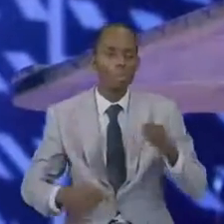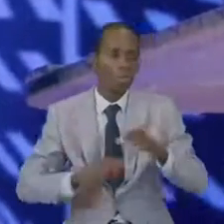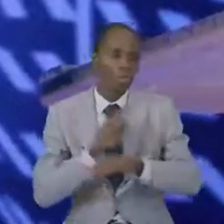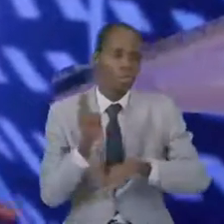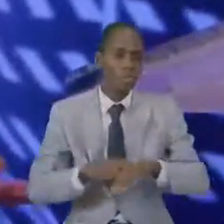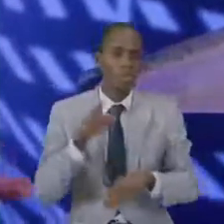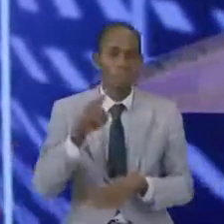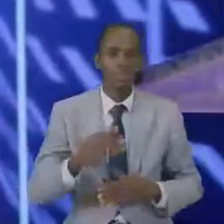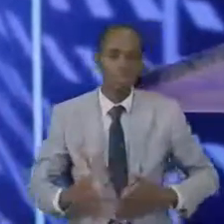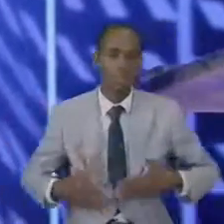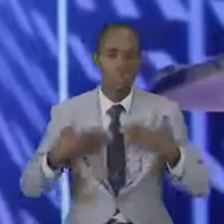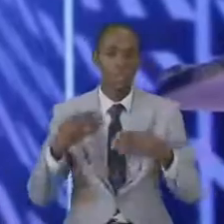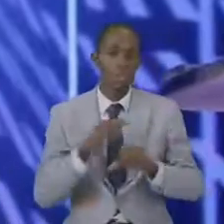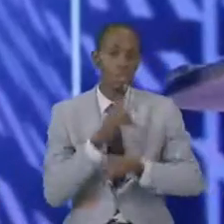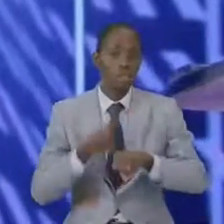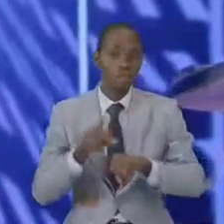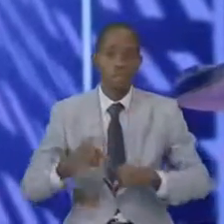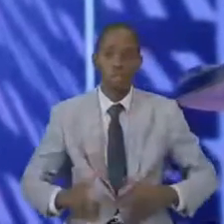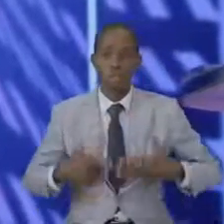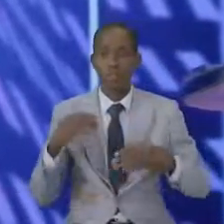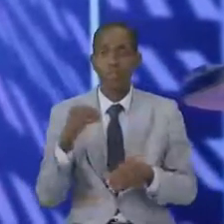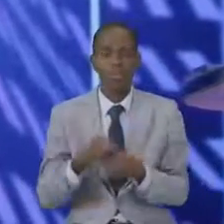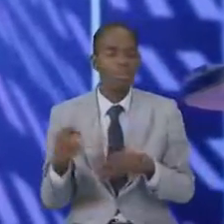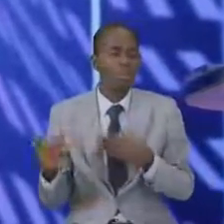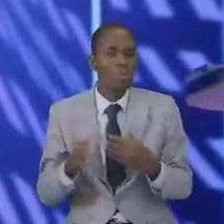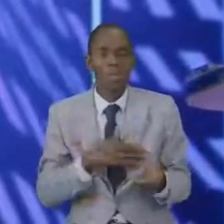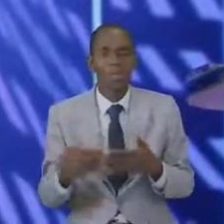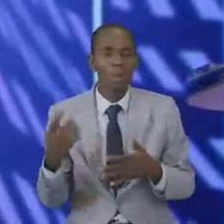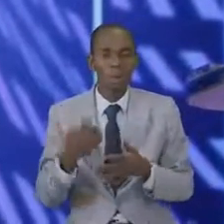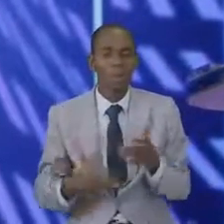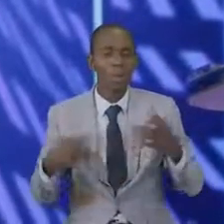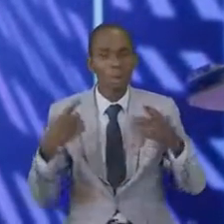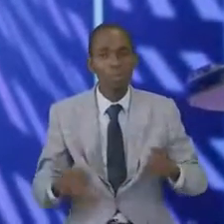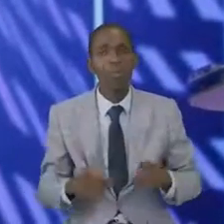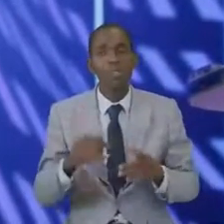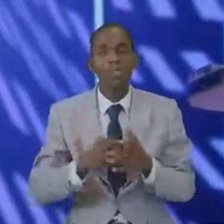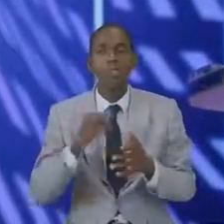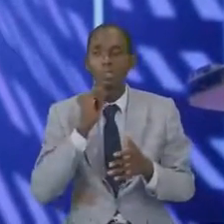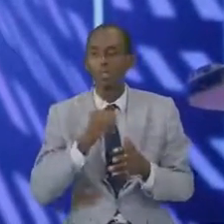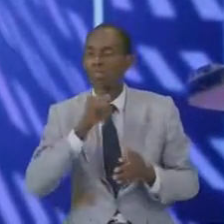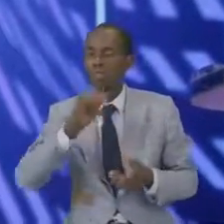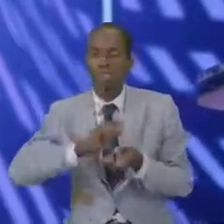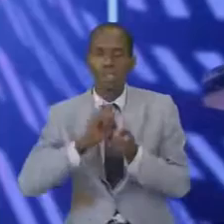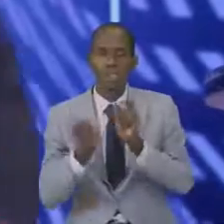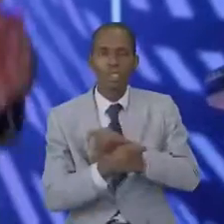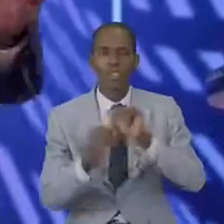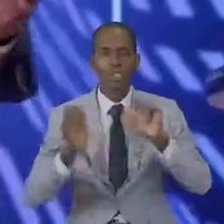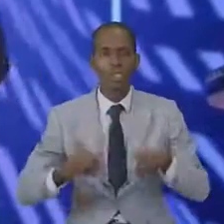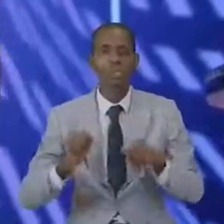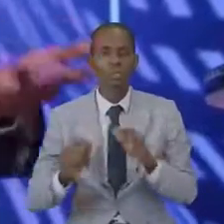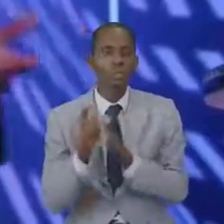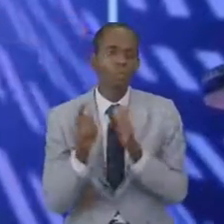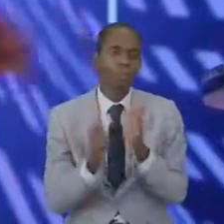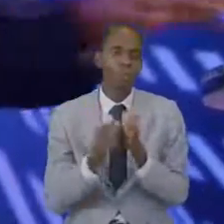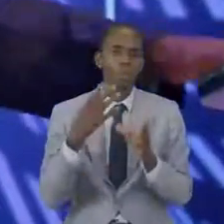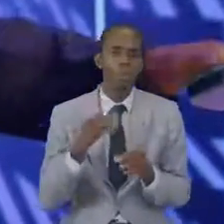vous vous appartenez peu importe la génération à laquelle vous appartenez échangeable c'est un principe échangeable du